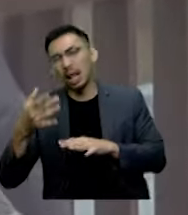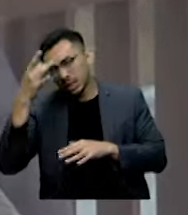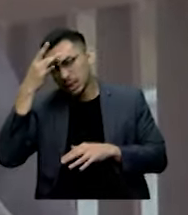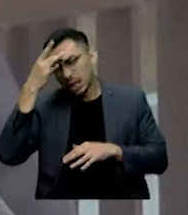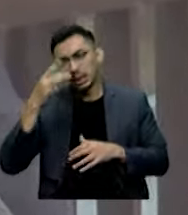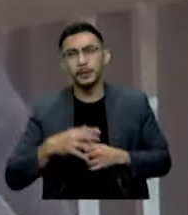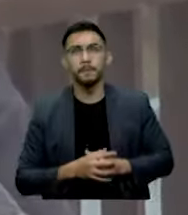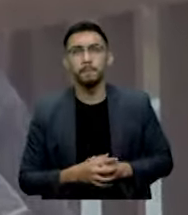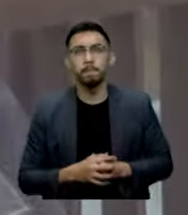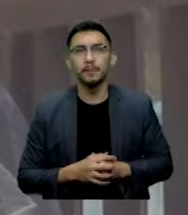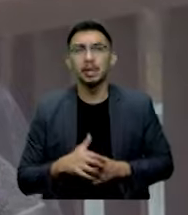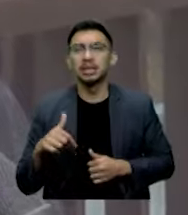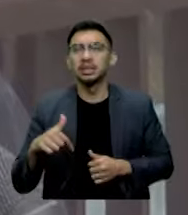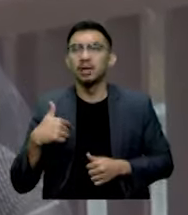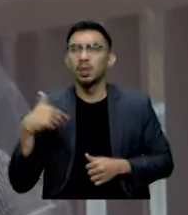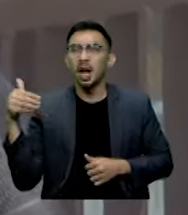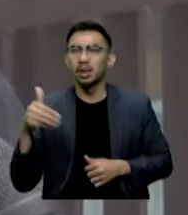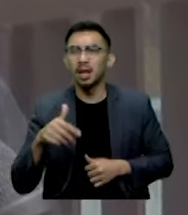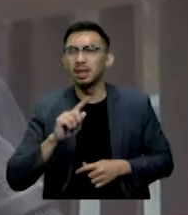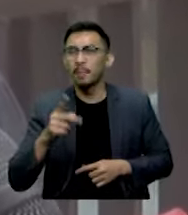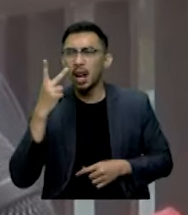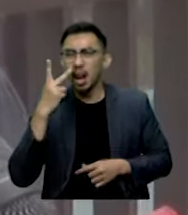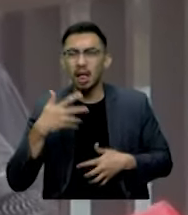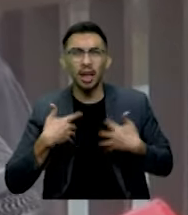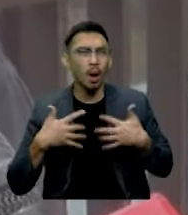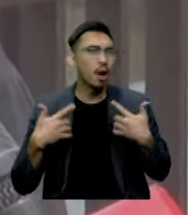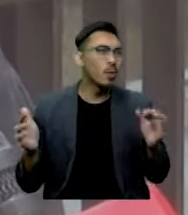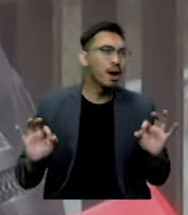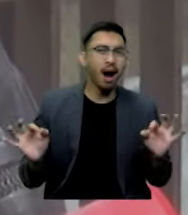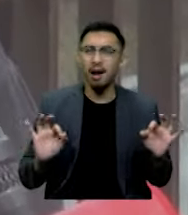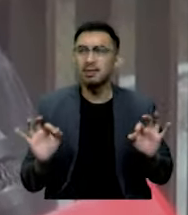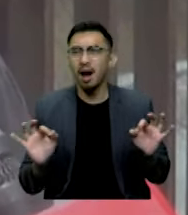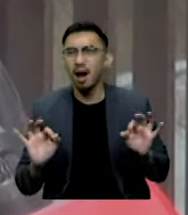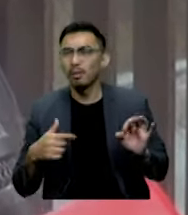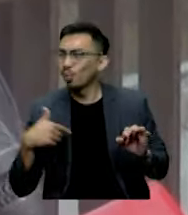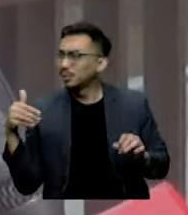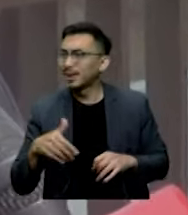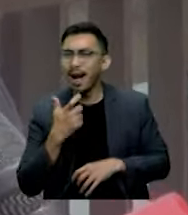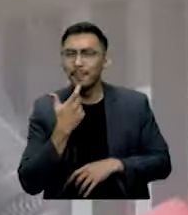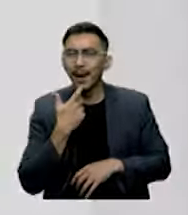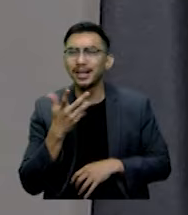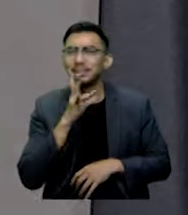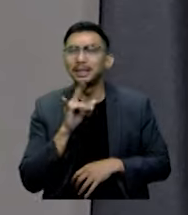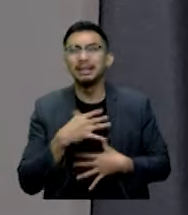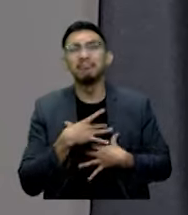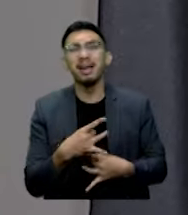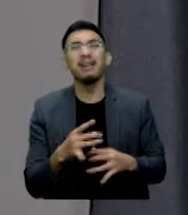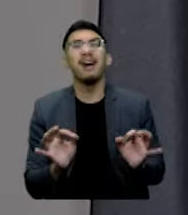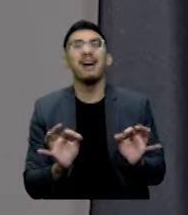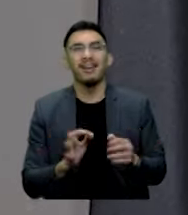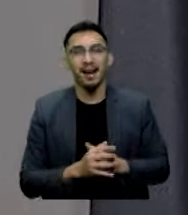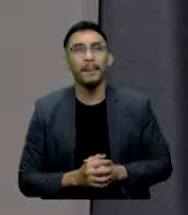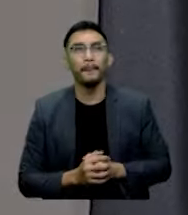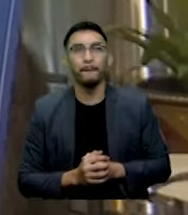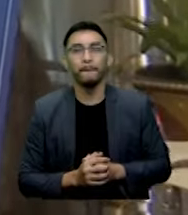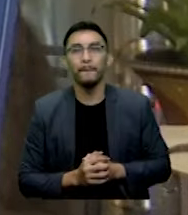ya hewannya juga udah banyak yang nggak ada ya. Udah nggak lengkap lagi gitu ya bang ya. Jadi udah kayak mengurangi niat gitu. Kondisi ini